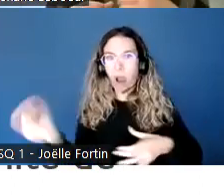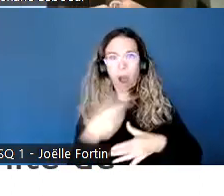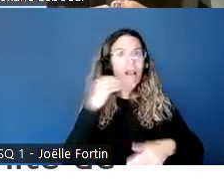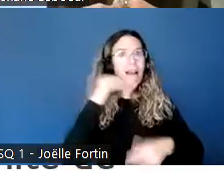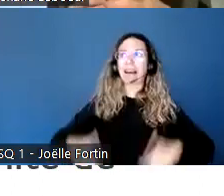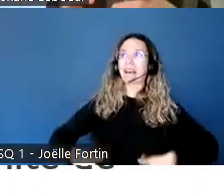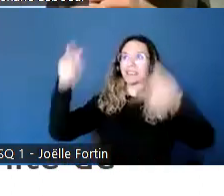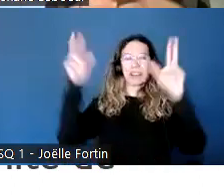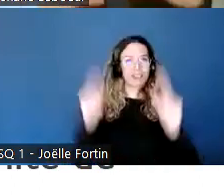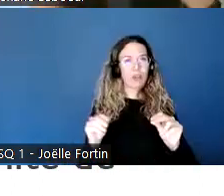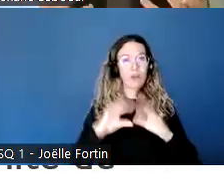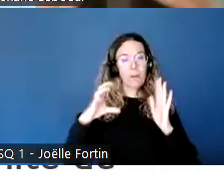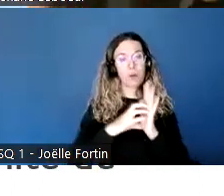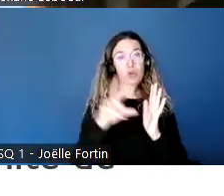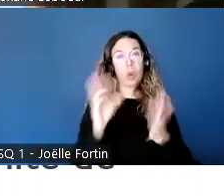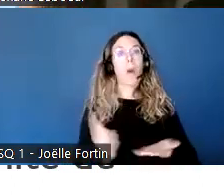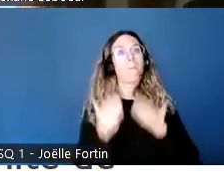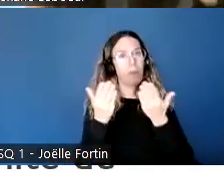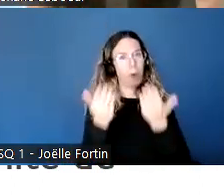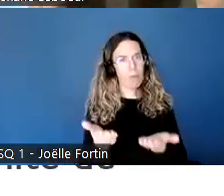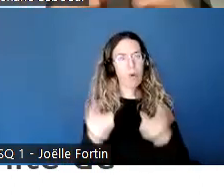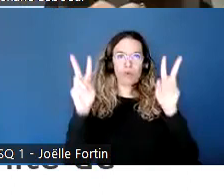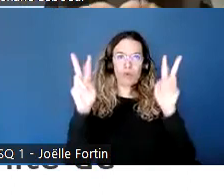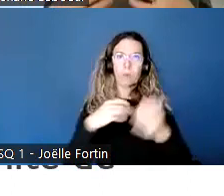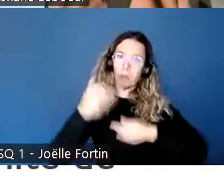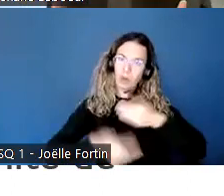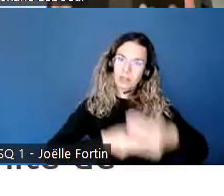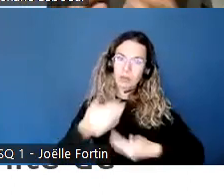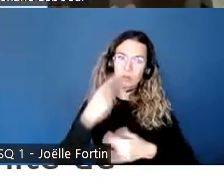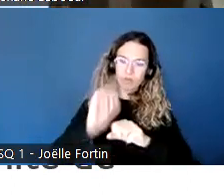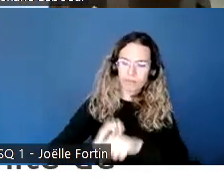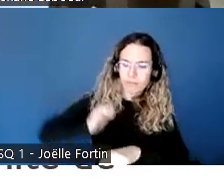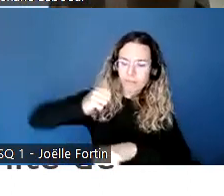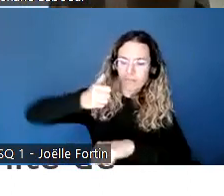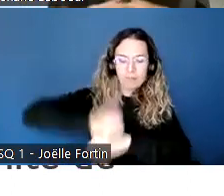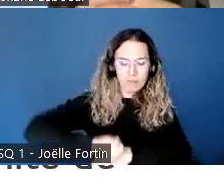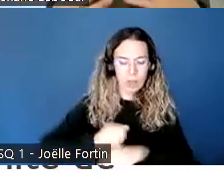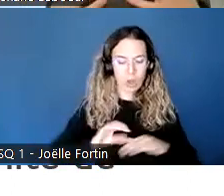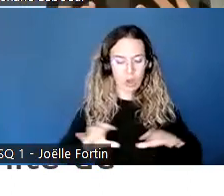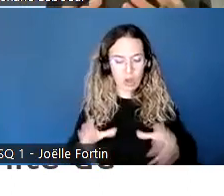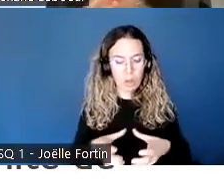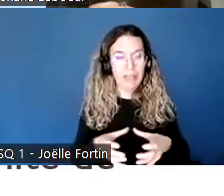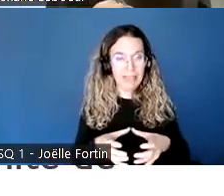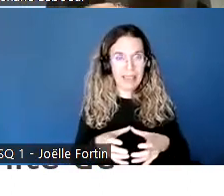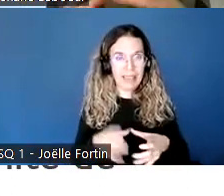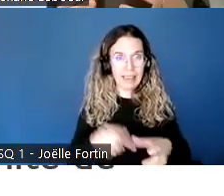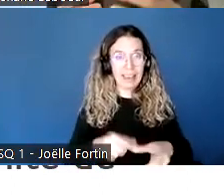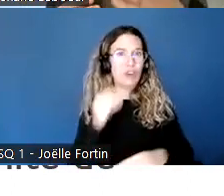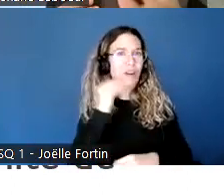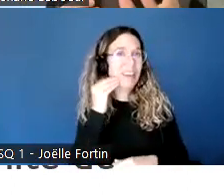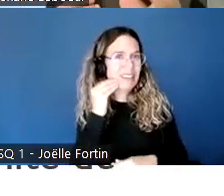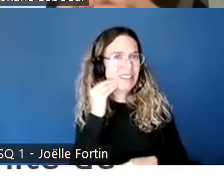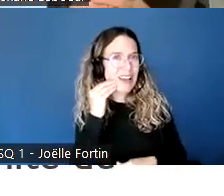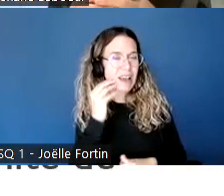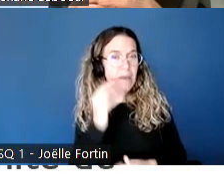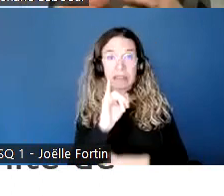dans le module 3, on propose vraiment un processus pour mettre sur pied, entre autres, un comité de résidents, mais pour